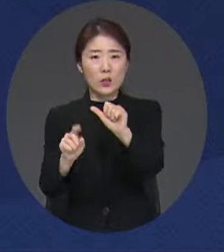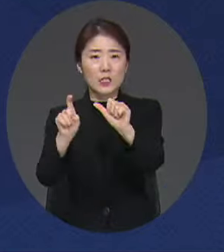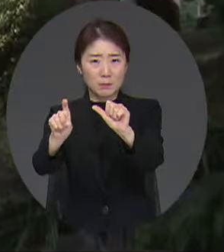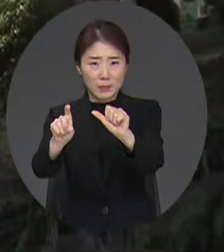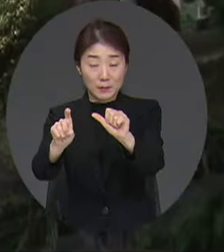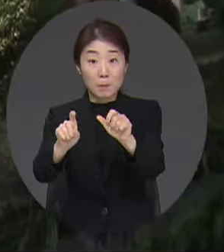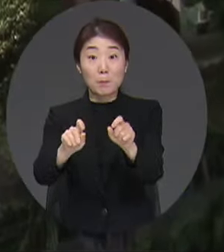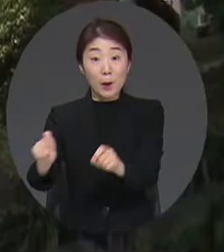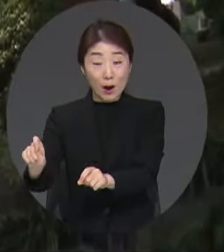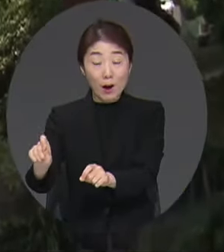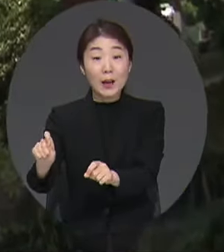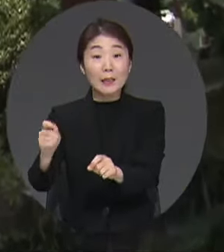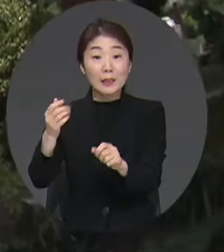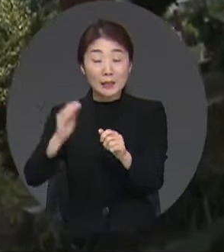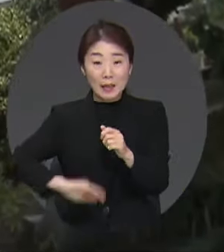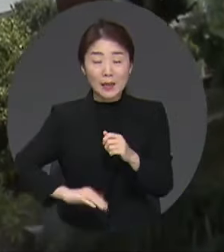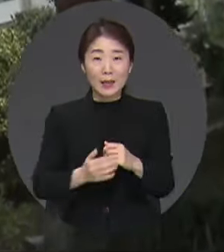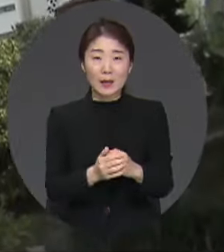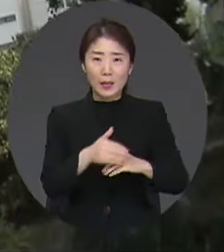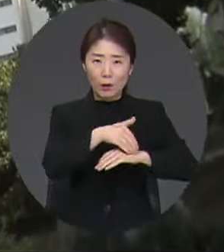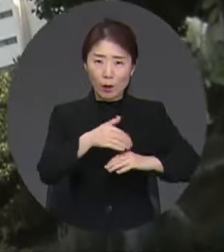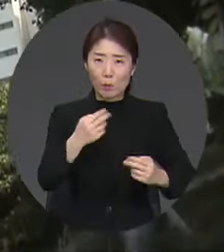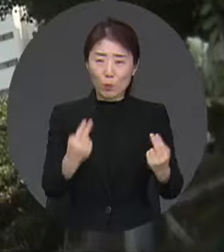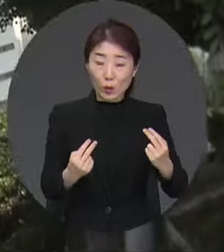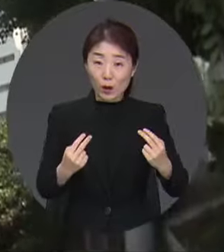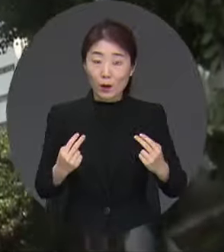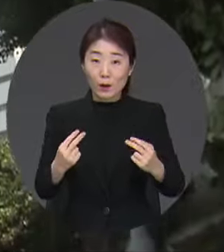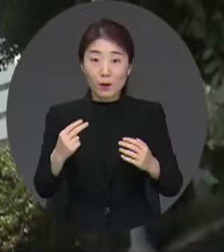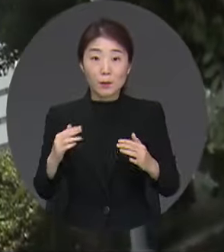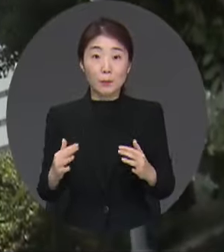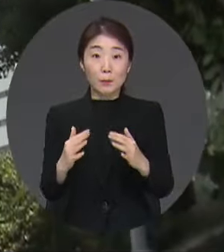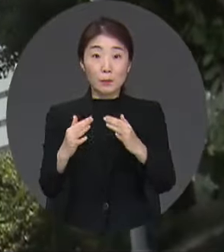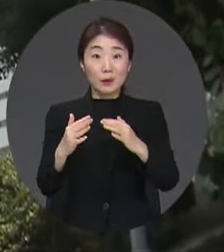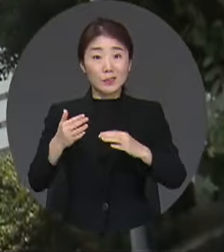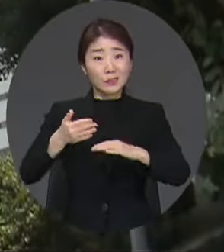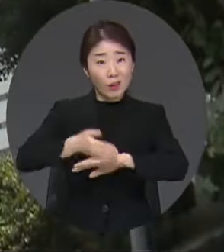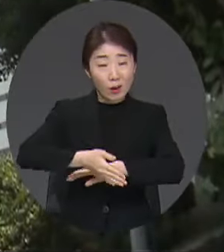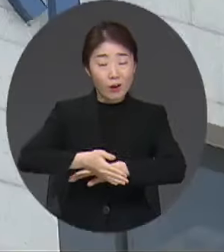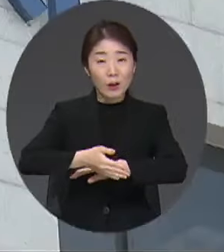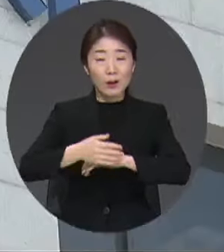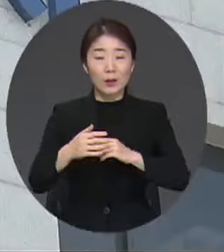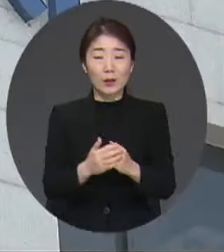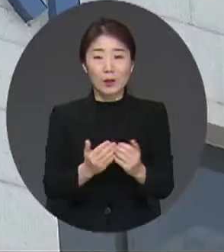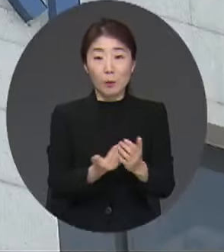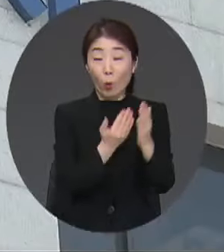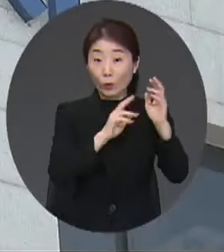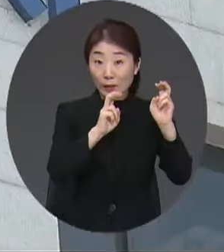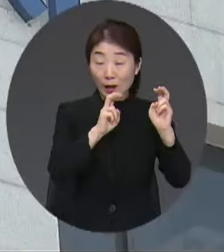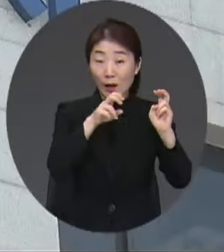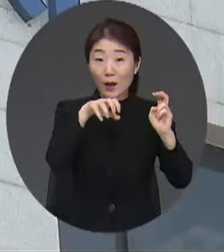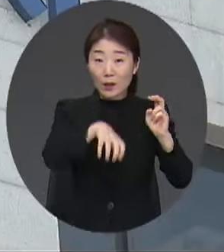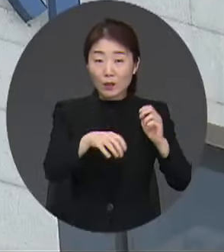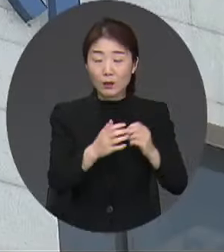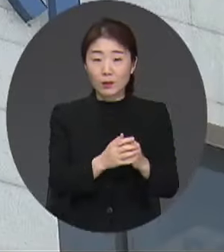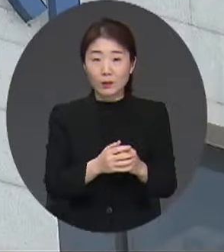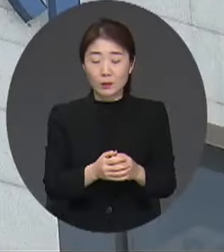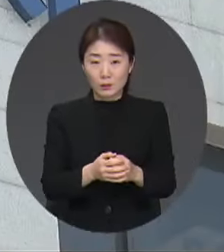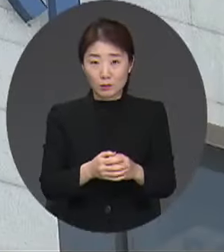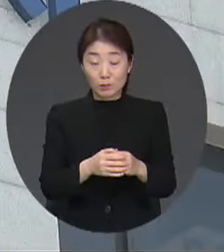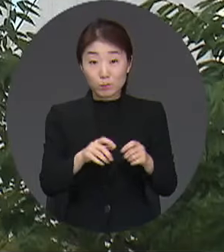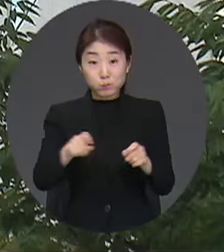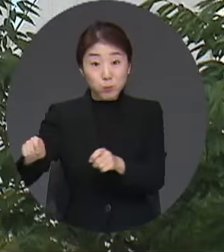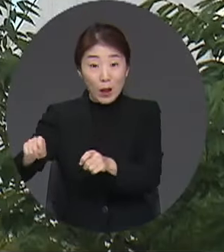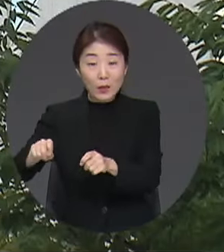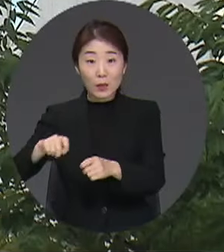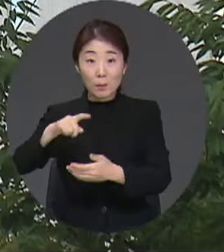확정됐습니다 하지만 당초 공사 계획보다 중공이 늦어지자 시행사인 경남 개발공사는 중공 지원에 따른 지연